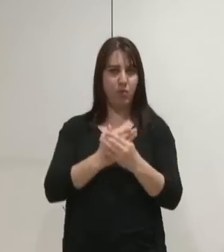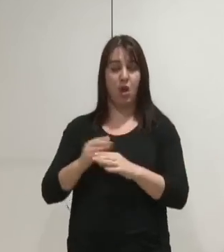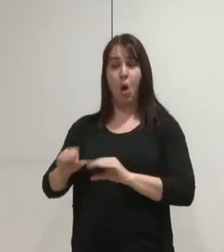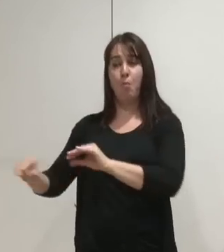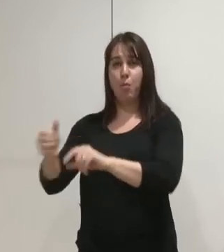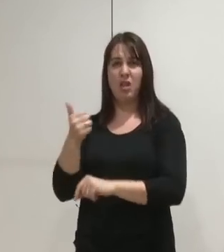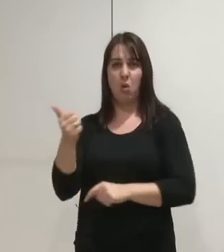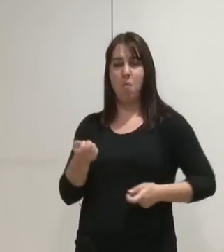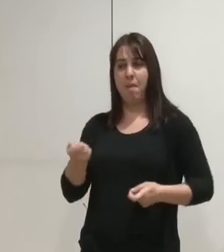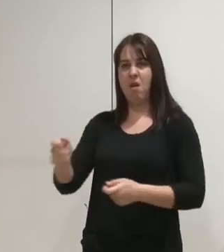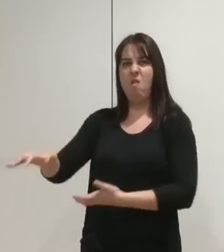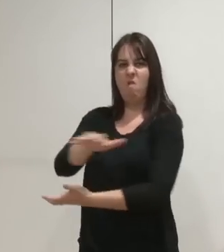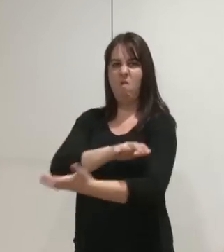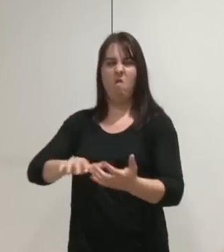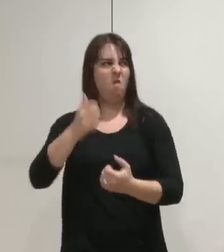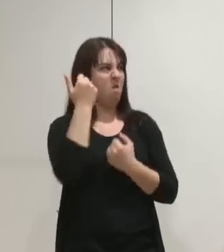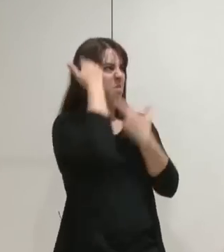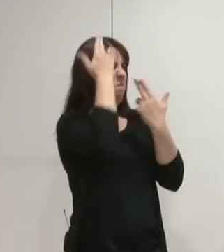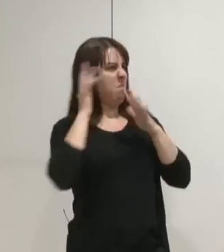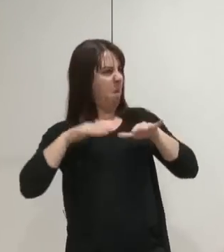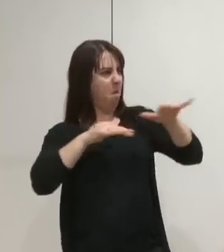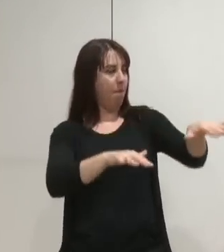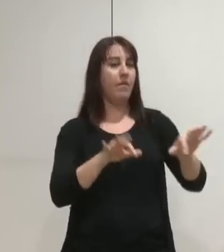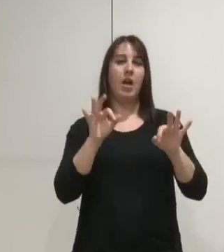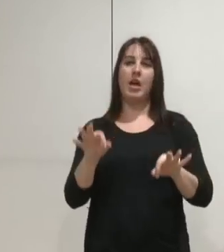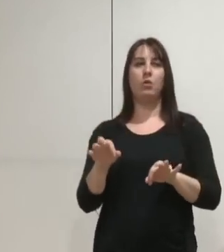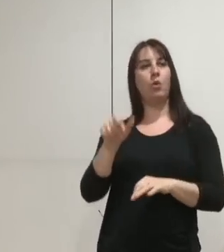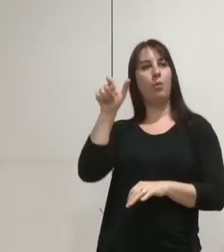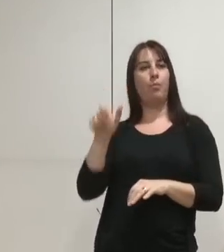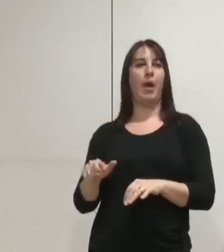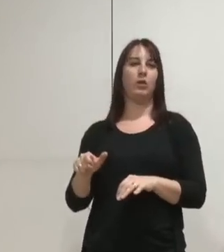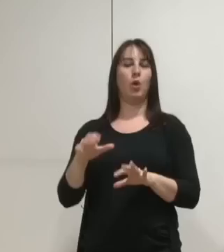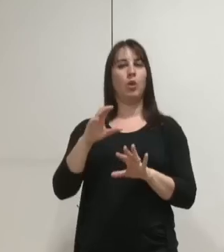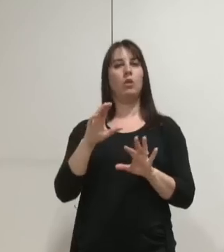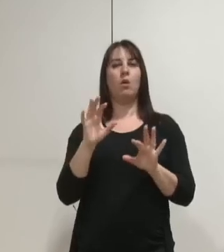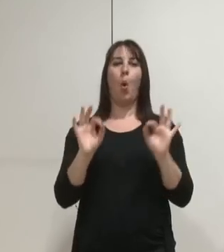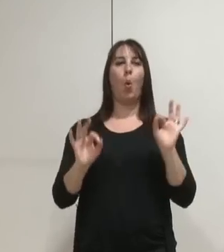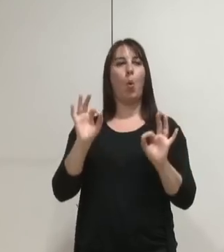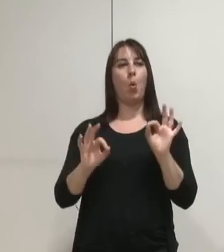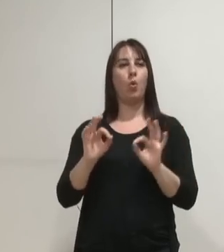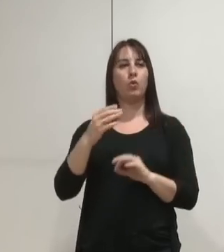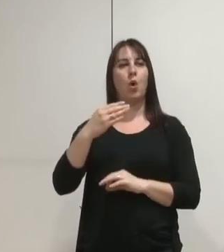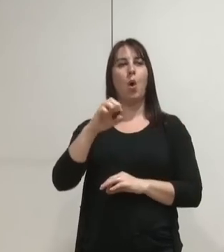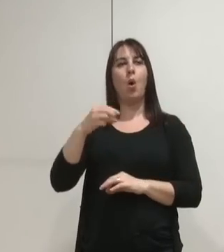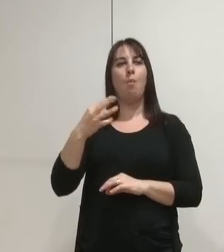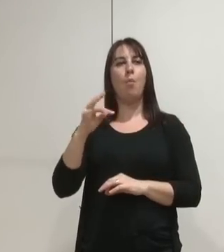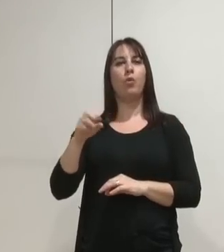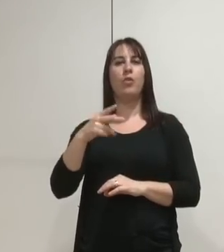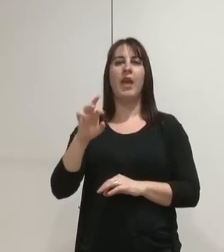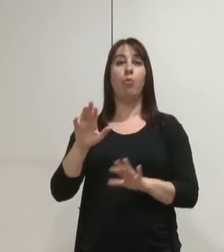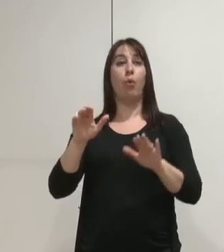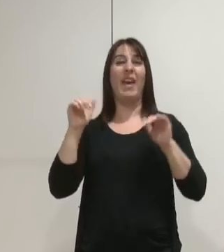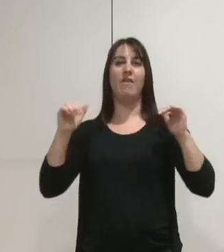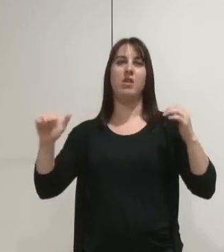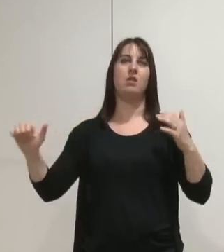l'émeute et il faudra toute la sagesse du compte de cler mononttener pour éviter un bain de sang parce qu'effectivement il s'est bien